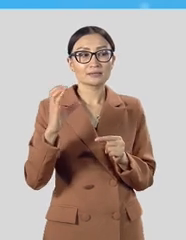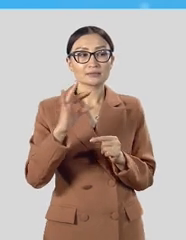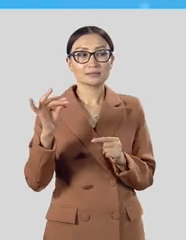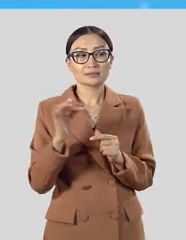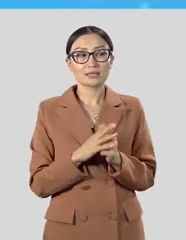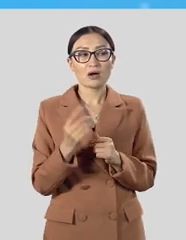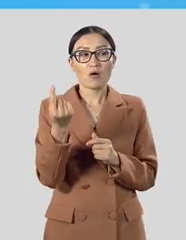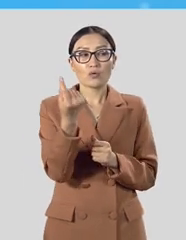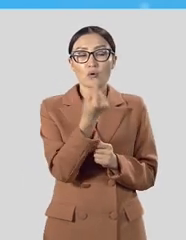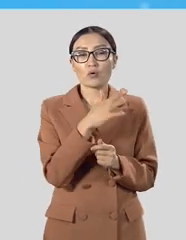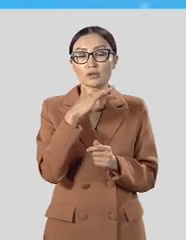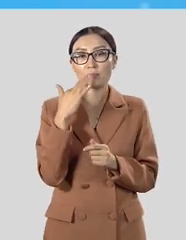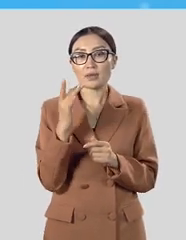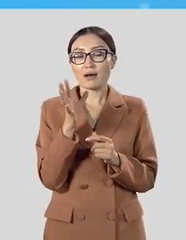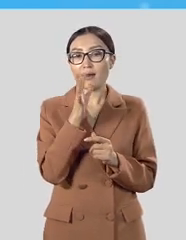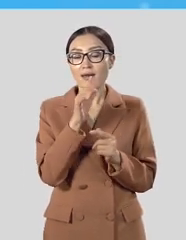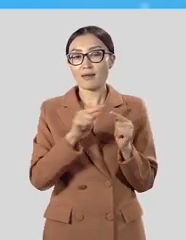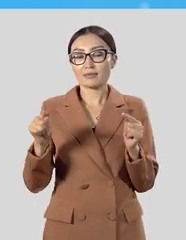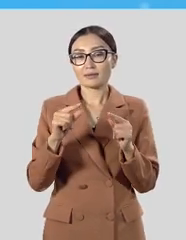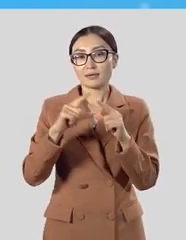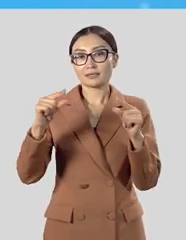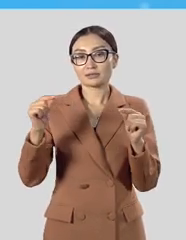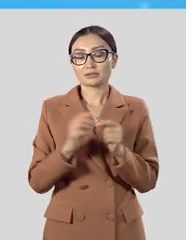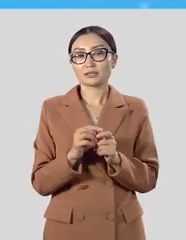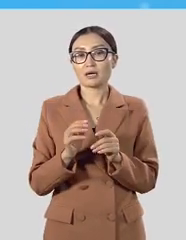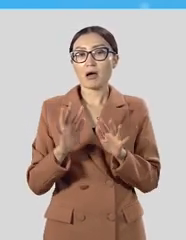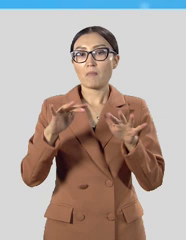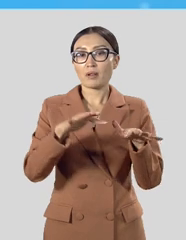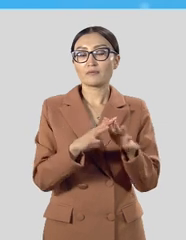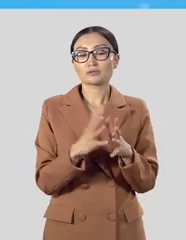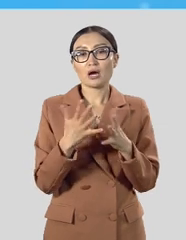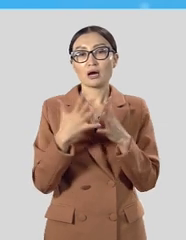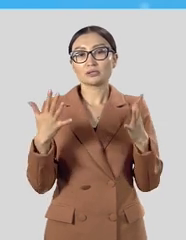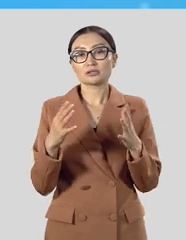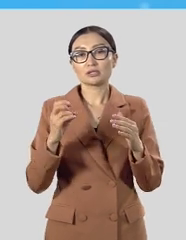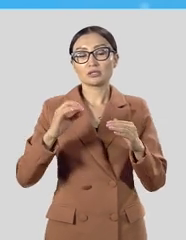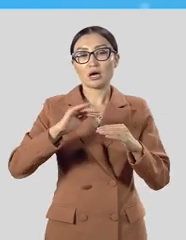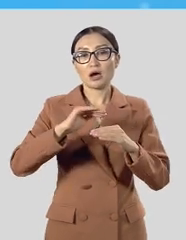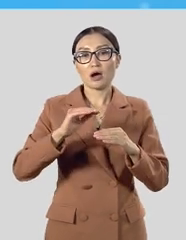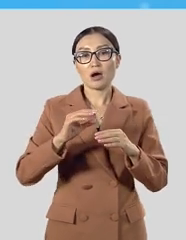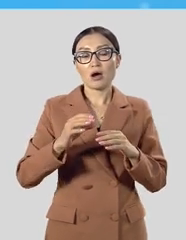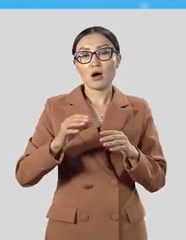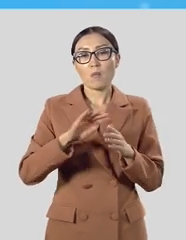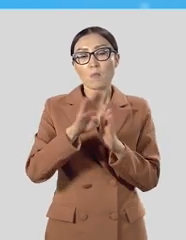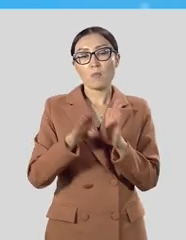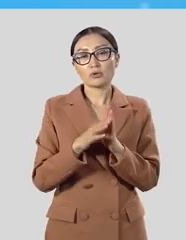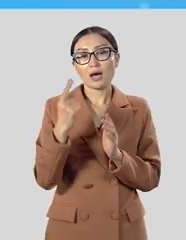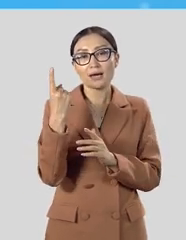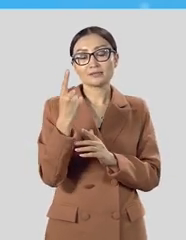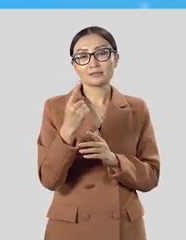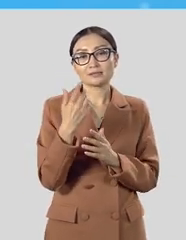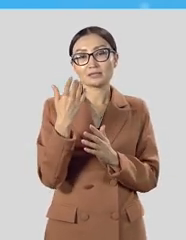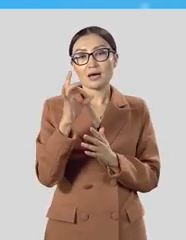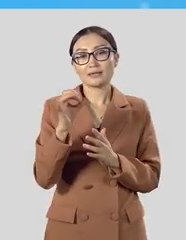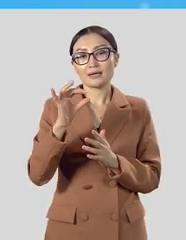– крохотные многолетние растенья, плавающие обыкновенно в большом количестве на поверхности стоячих вод. Лишь один вид –